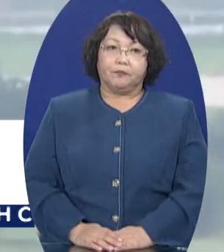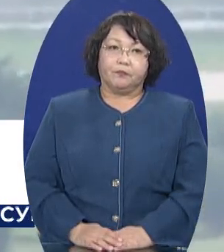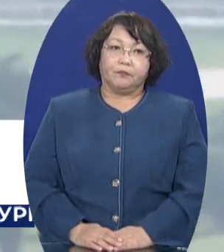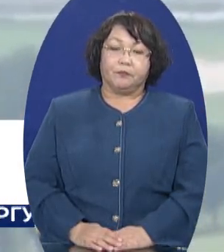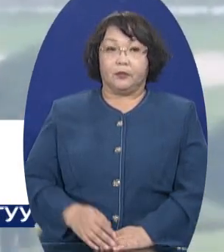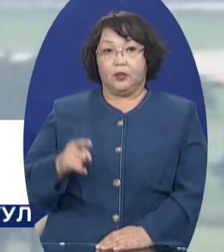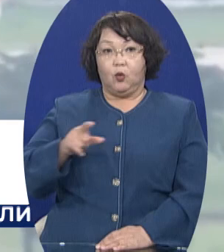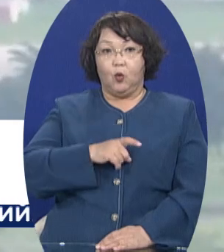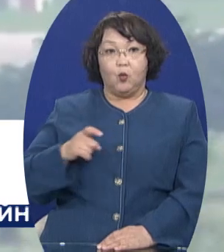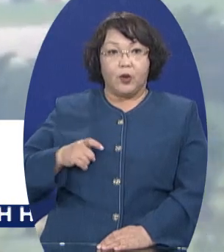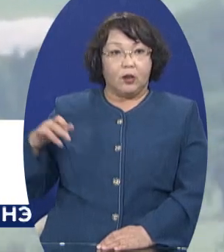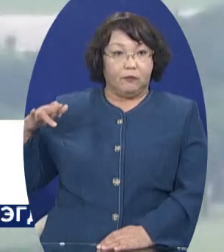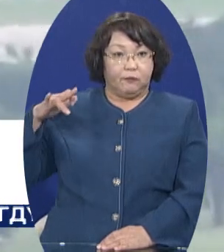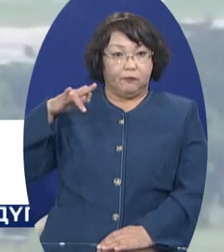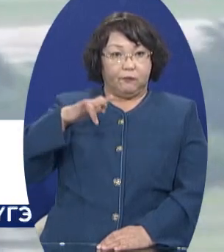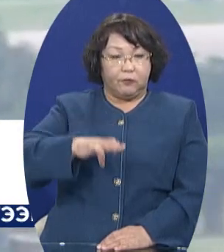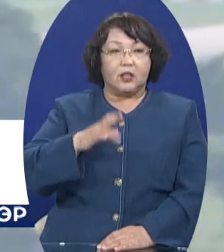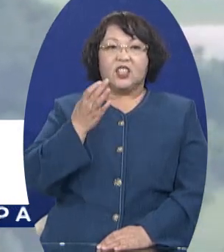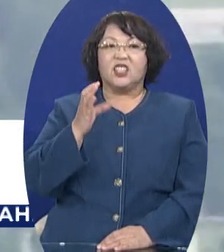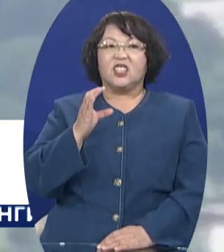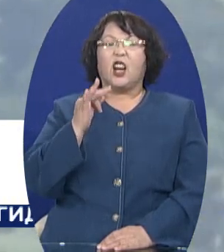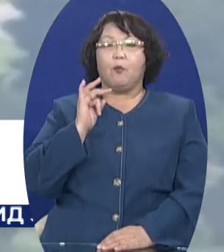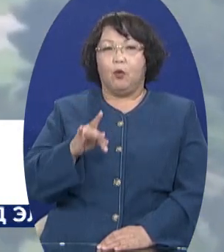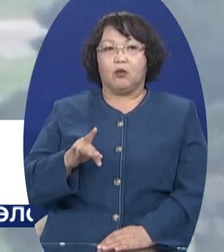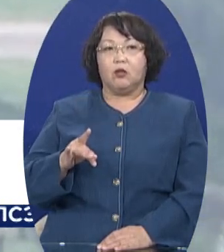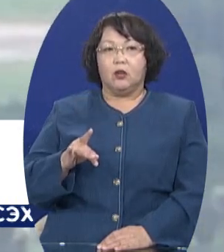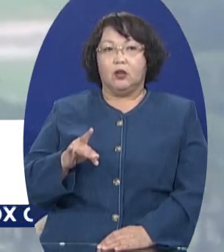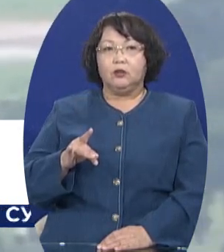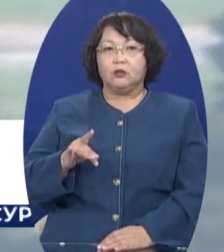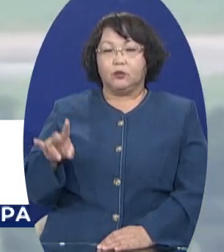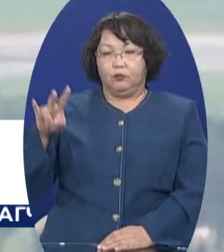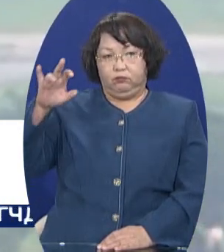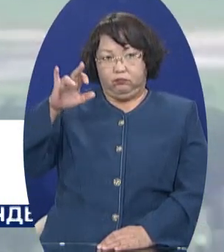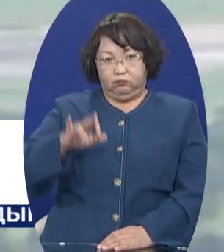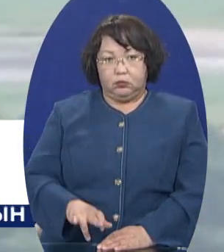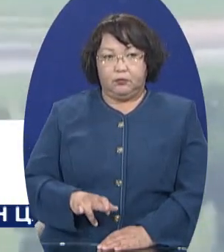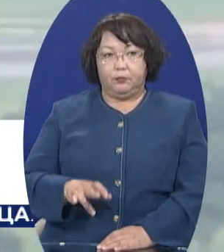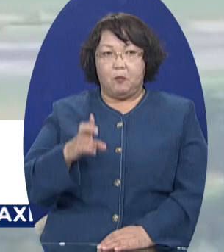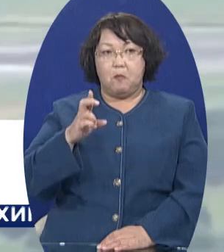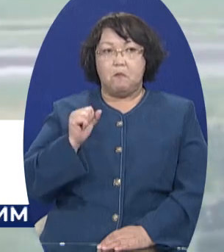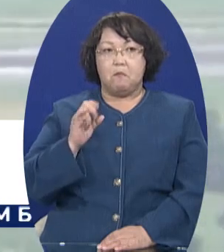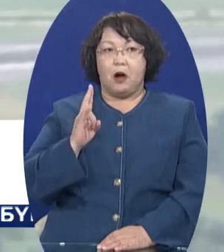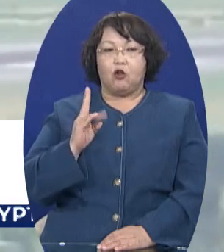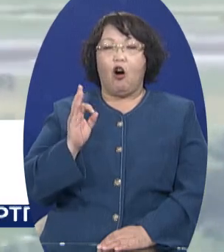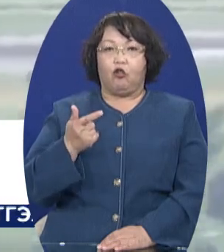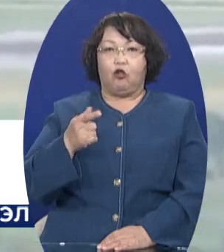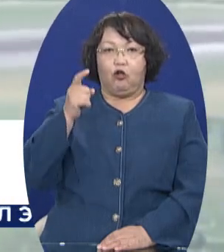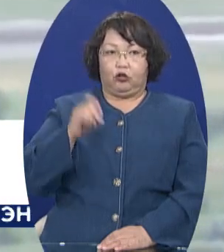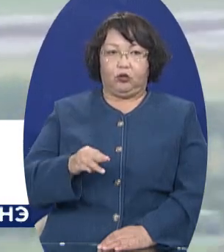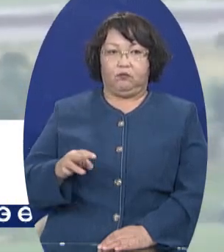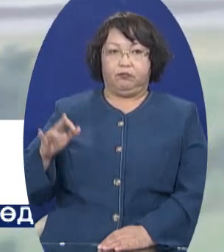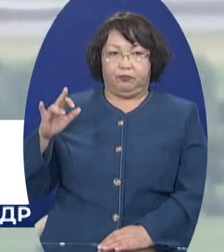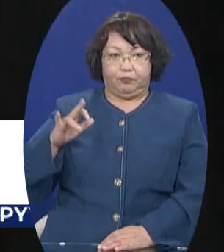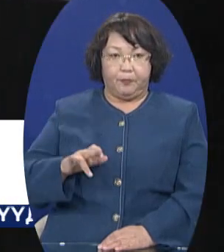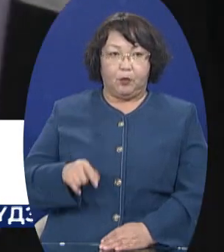Төний хөлгөлсөн хувийн онгоц Сингапурын нисэх буудлаас хөөрч Бангкокт орон нутгийн цагаар өглөөний 9 цагт газардсан байна. За онгоц нийслэл Бангкок хотын нисэх